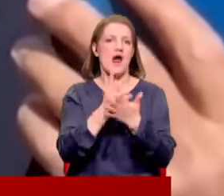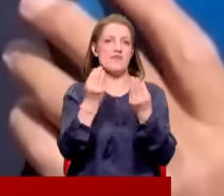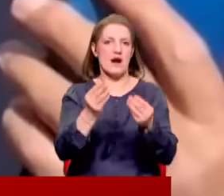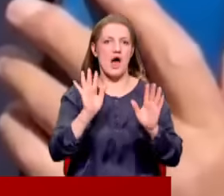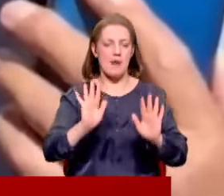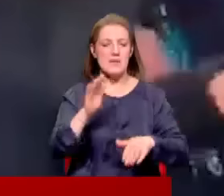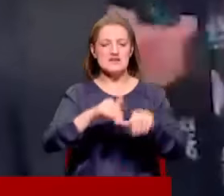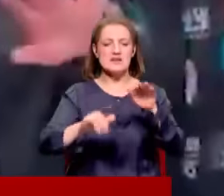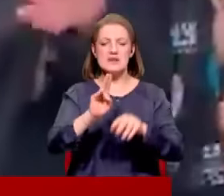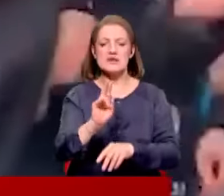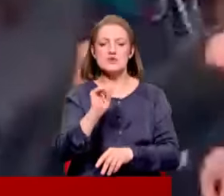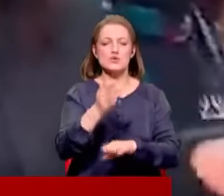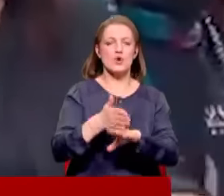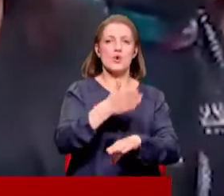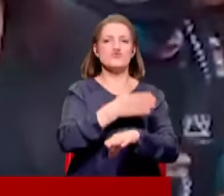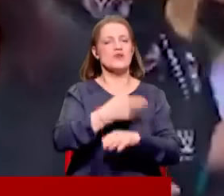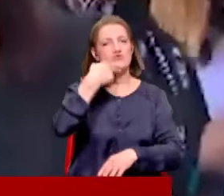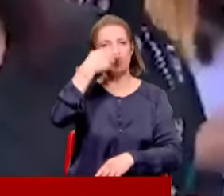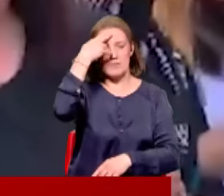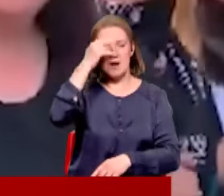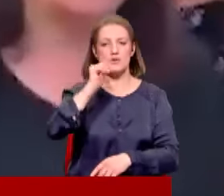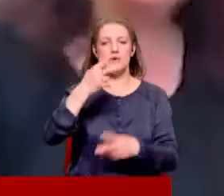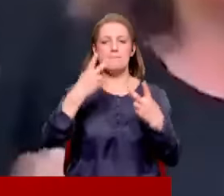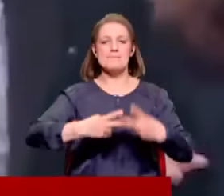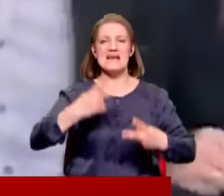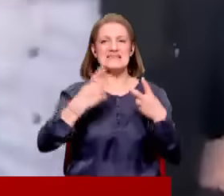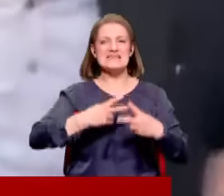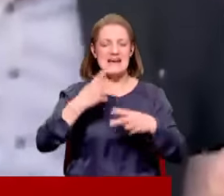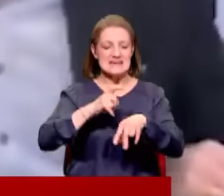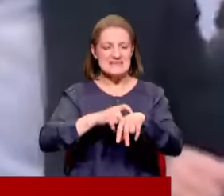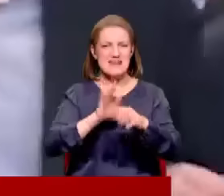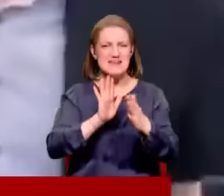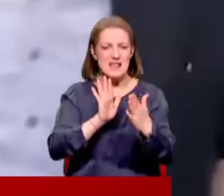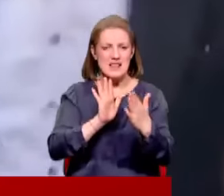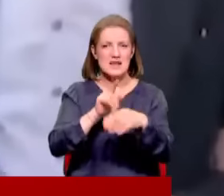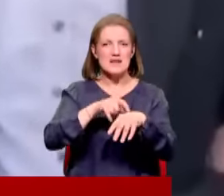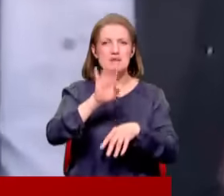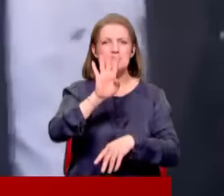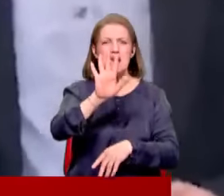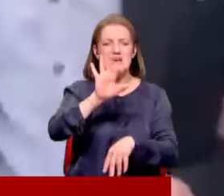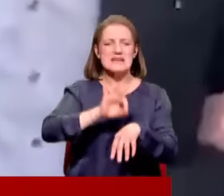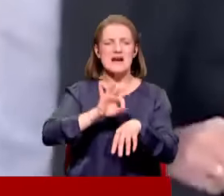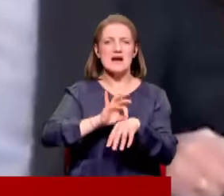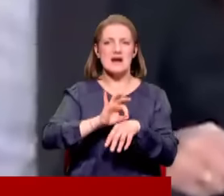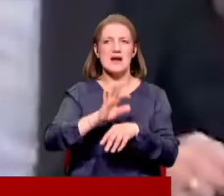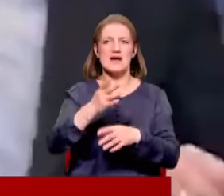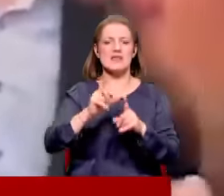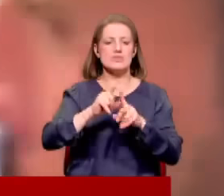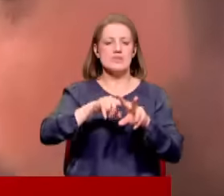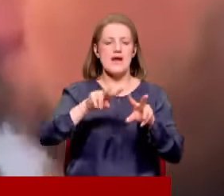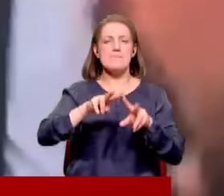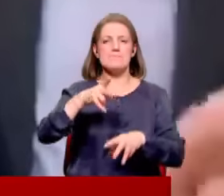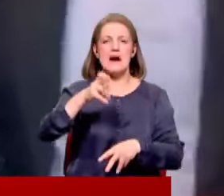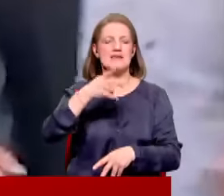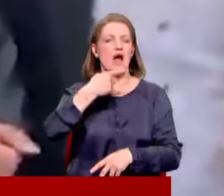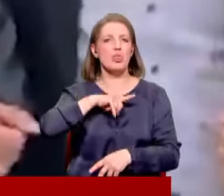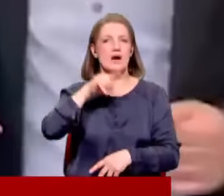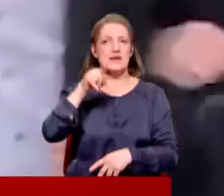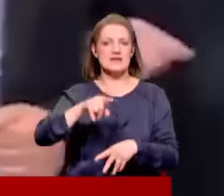ancak seçimlerden 2 gün önce Cuma günü mesai saatinin bitmesine 5 dakika kala Adalet Bakanlığı DEM Parti adayı Abdullah